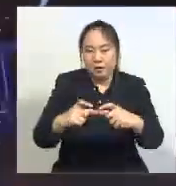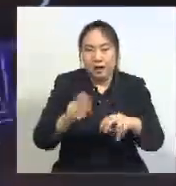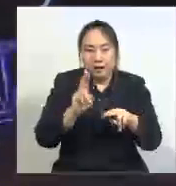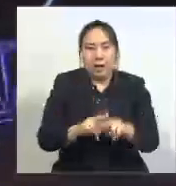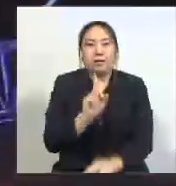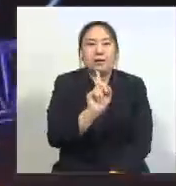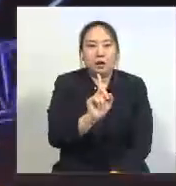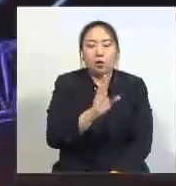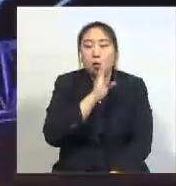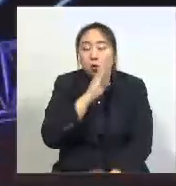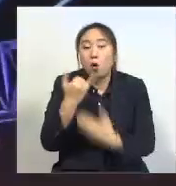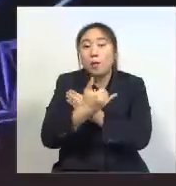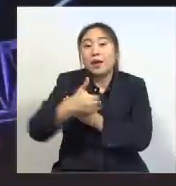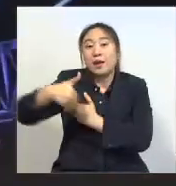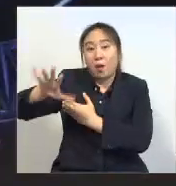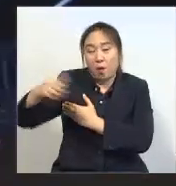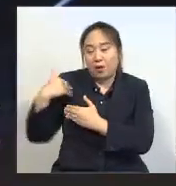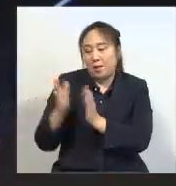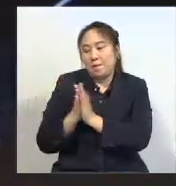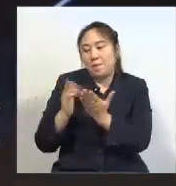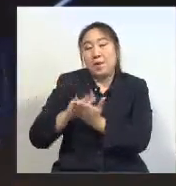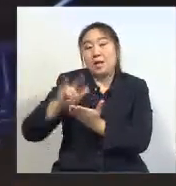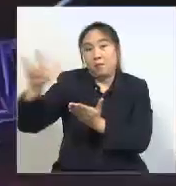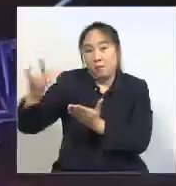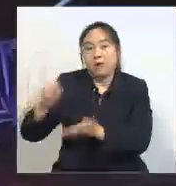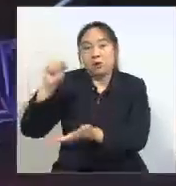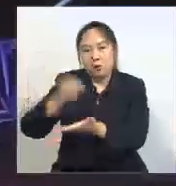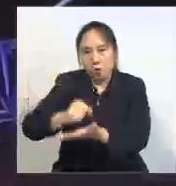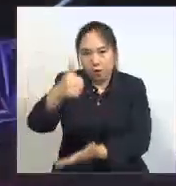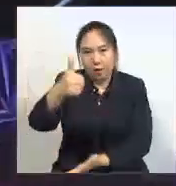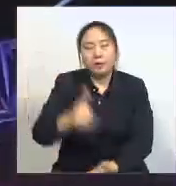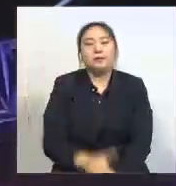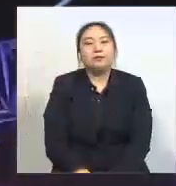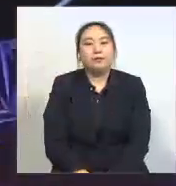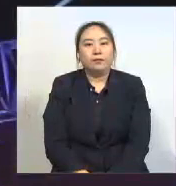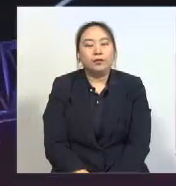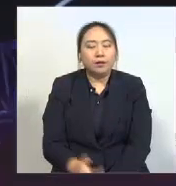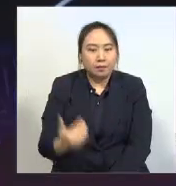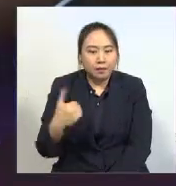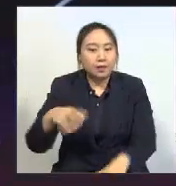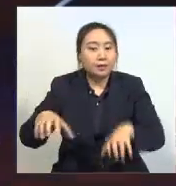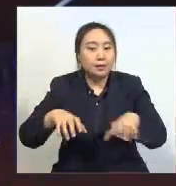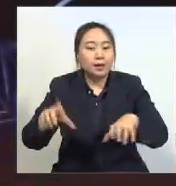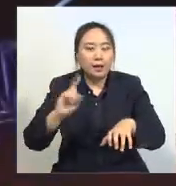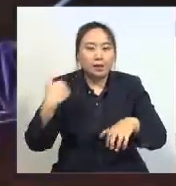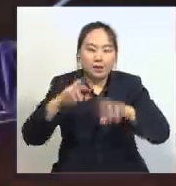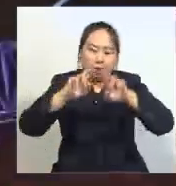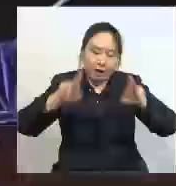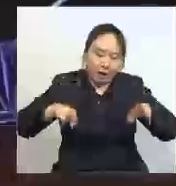งหากเป็นชาวต่างชาติสามารถใช้พาสปอร์ตสำรองที่นั่งได้เช่นกันครับพร้อมกันนี้ภายในงานยังมีการออกร้านมัจ